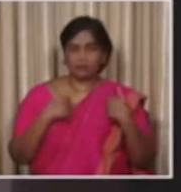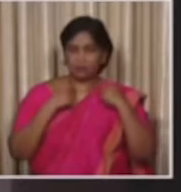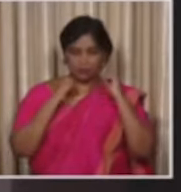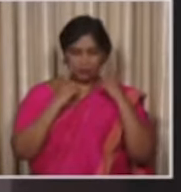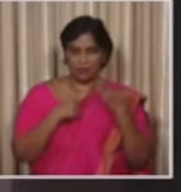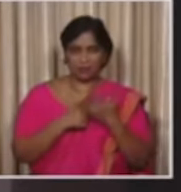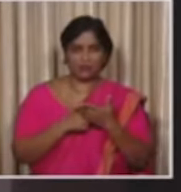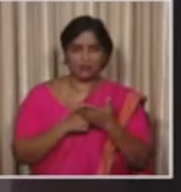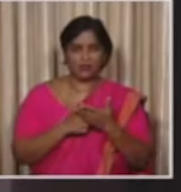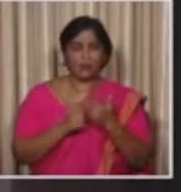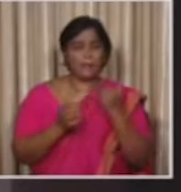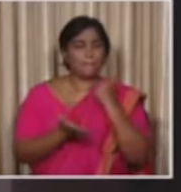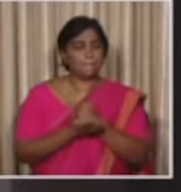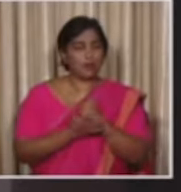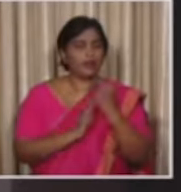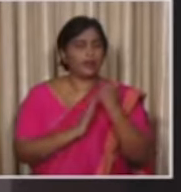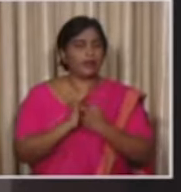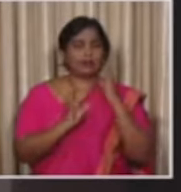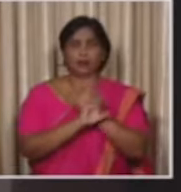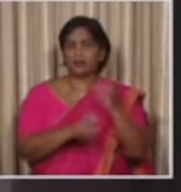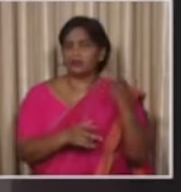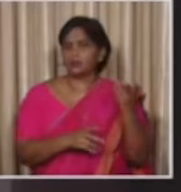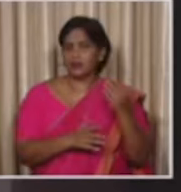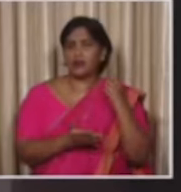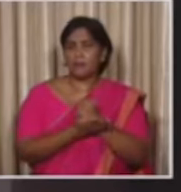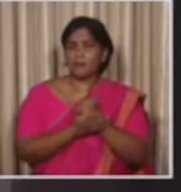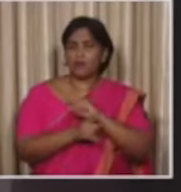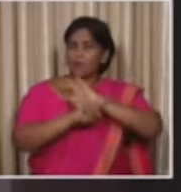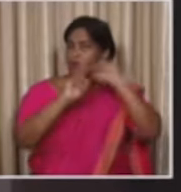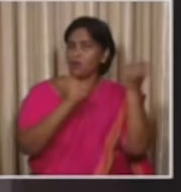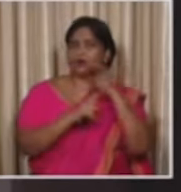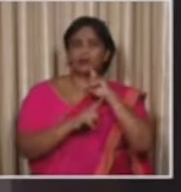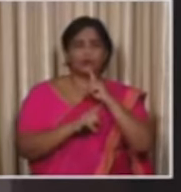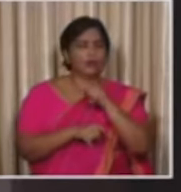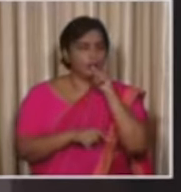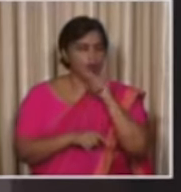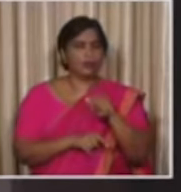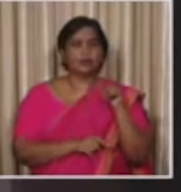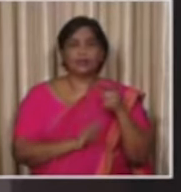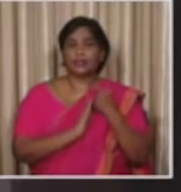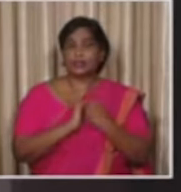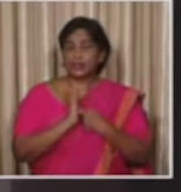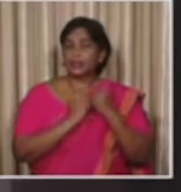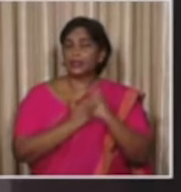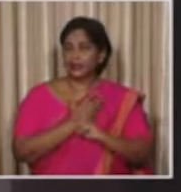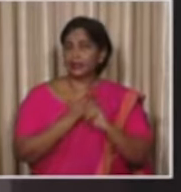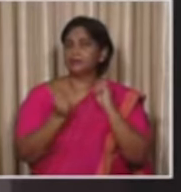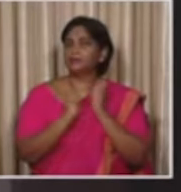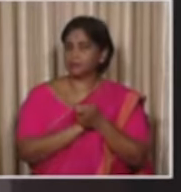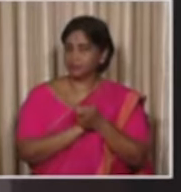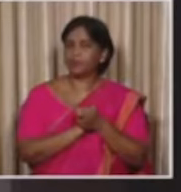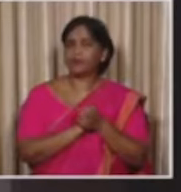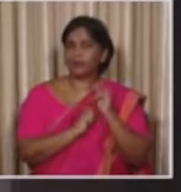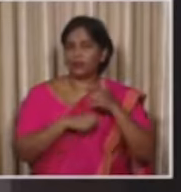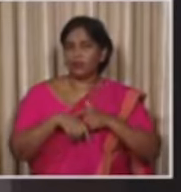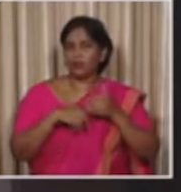මේ මහවැංකුවයි චක්‍රලේඛයන් නිකුත් කරන්න නැත්නම් බැංකු පද්ධතියට අඩුම ගානේ යම් කිසි නීති රීතිවල වෙනසක් සිදු කරන්නට